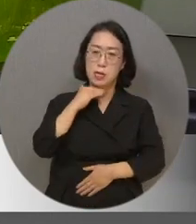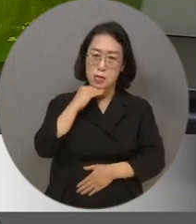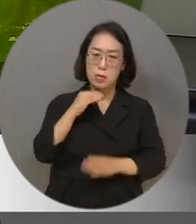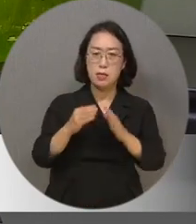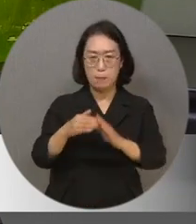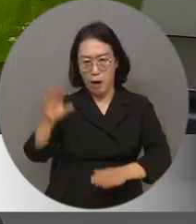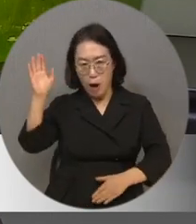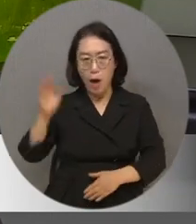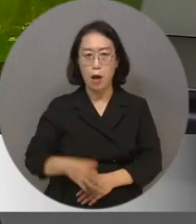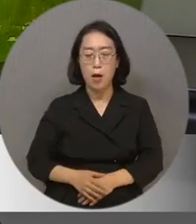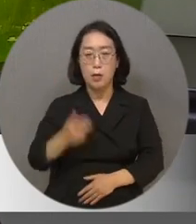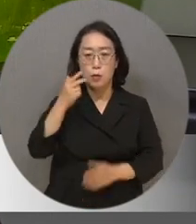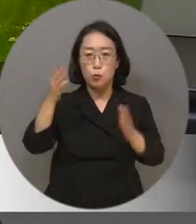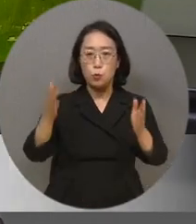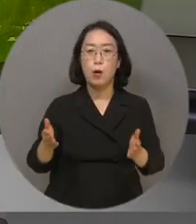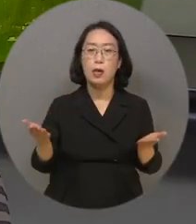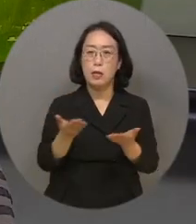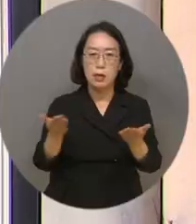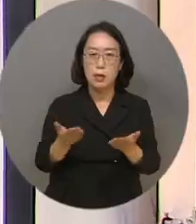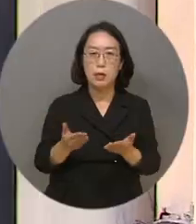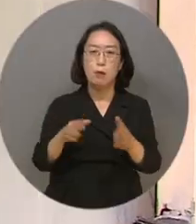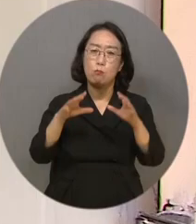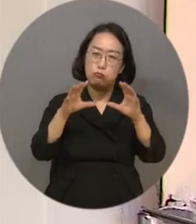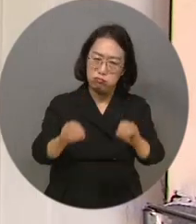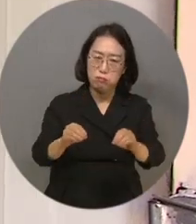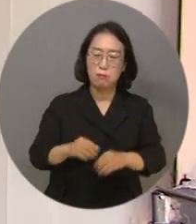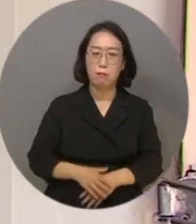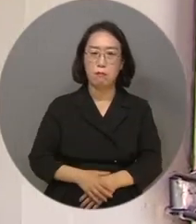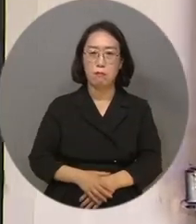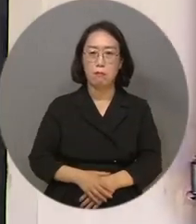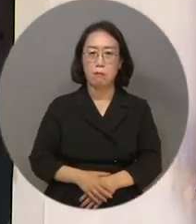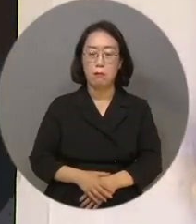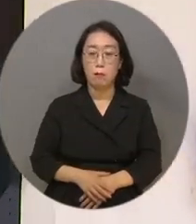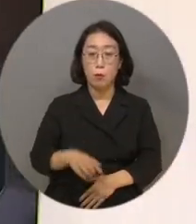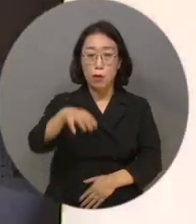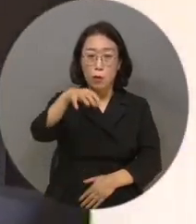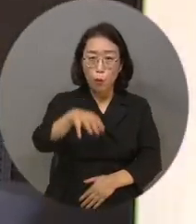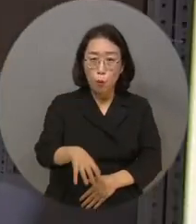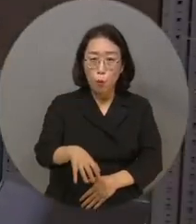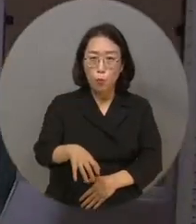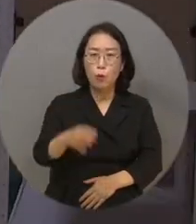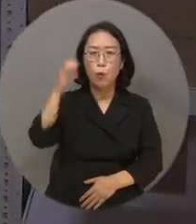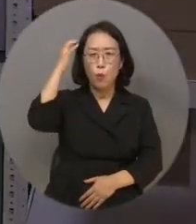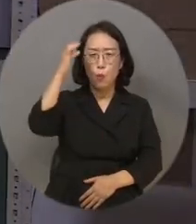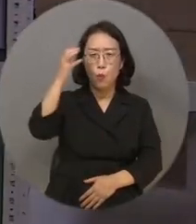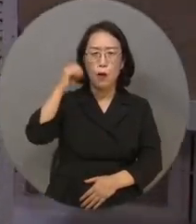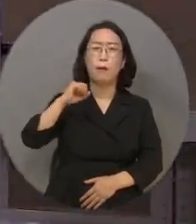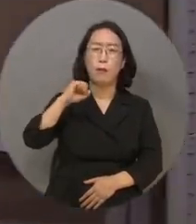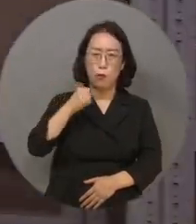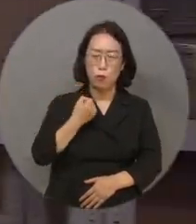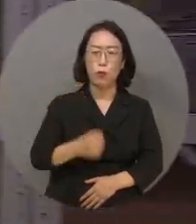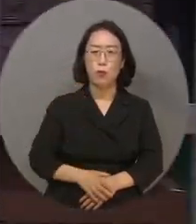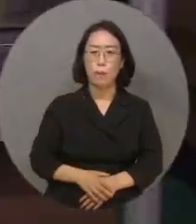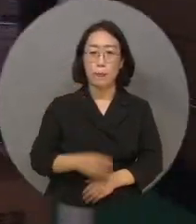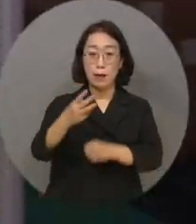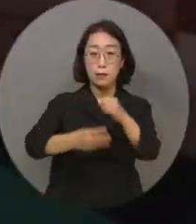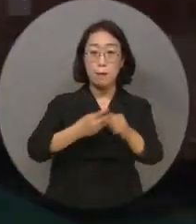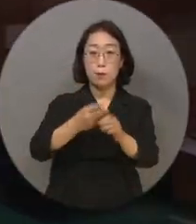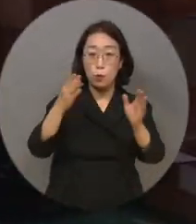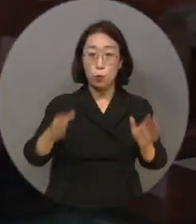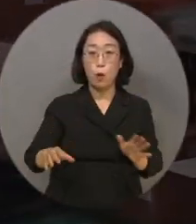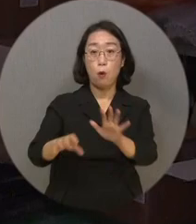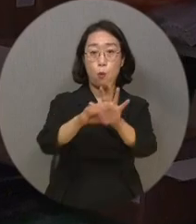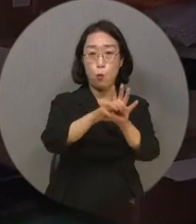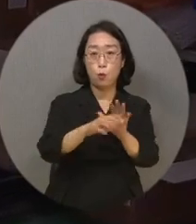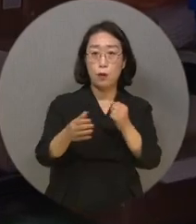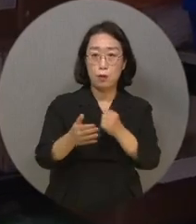한 일주일 동안 출근을 못했어요. 일주일 동안. 작업장 측도 곤란한 건 마찬가지입니다. 지난 3년간 코로나로